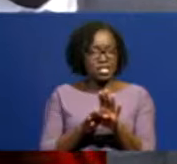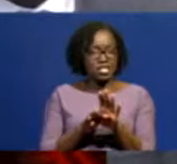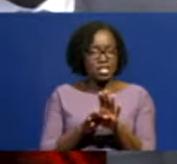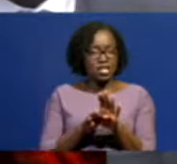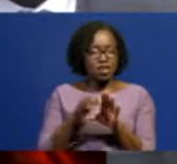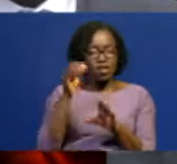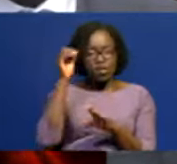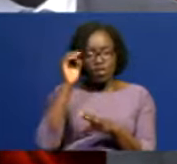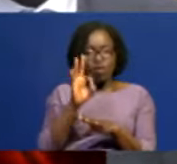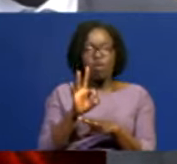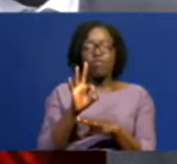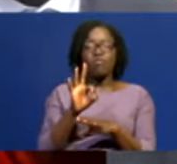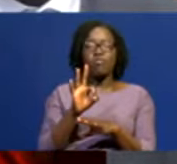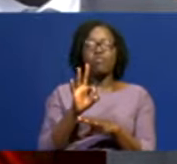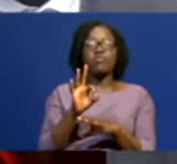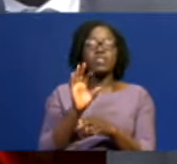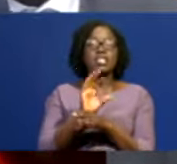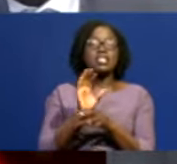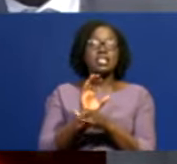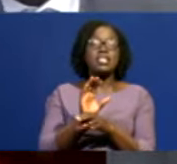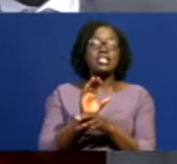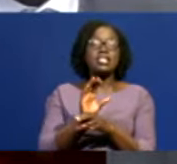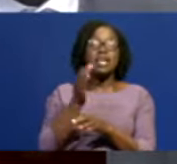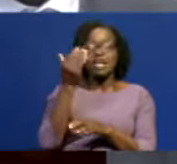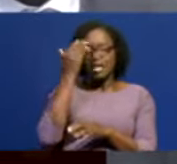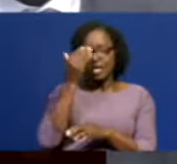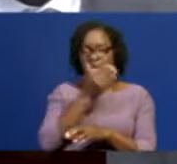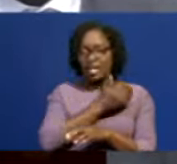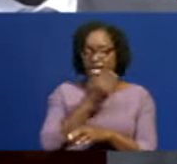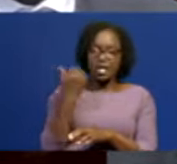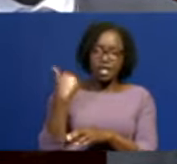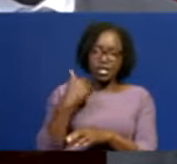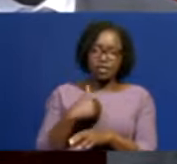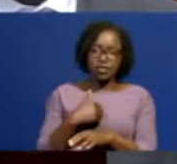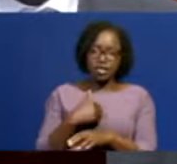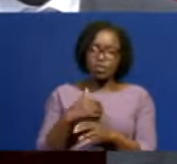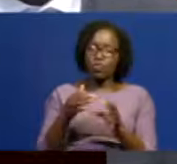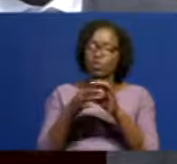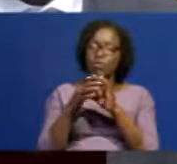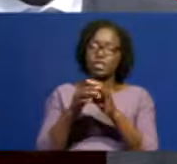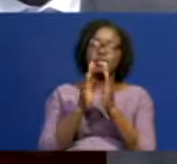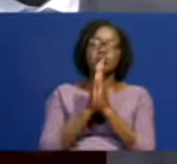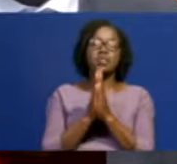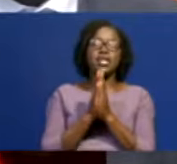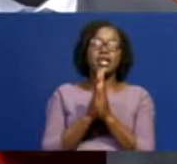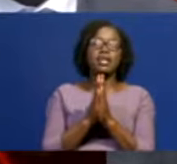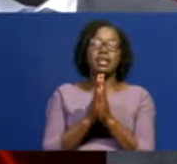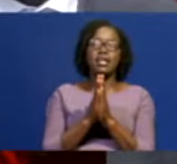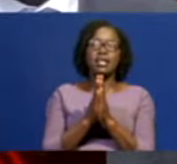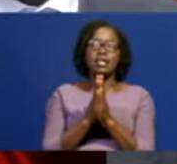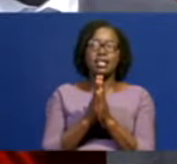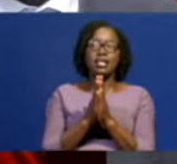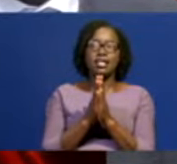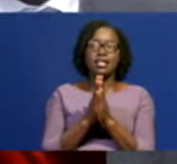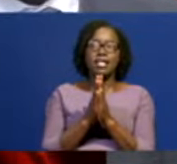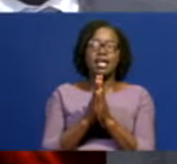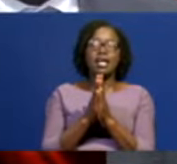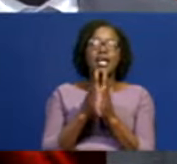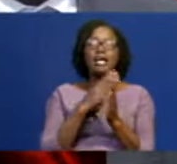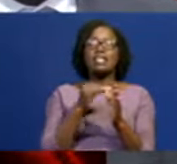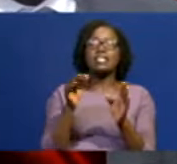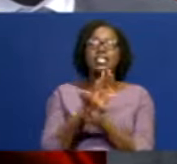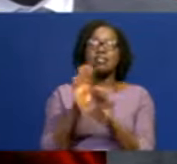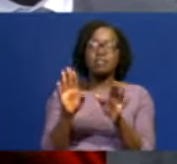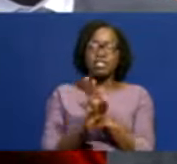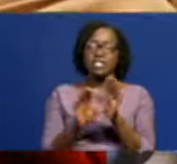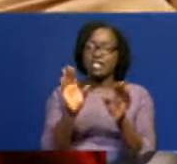ni members wa kanisa yetu. Tunashirikiana kwa maombi, tunashirikiana na ile maneno yote